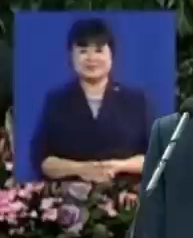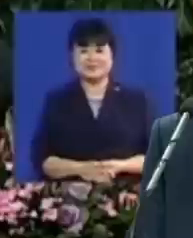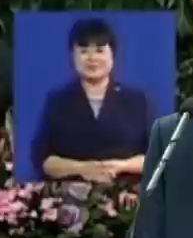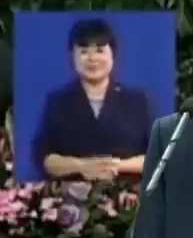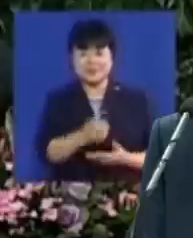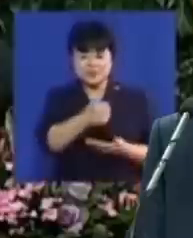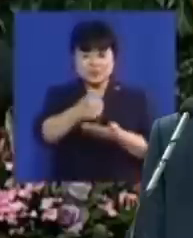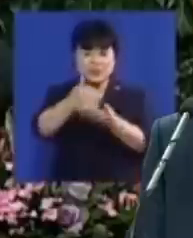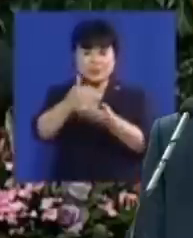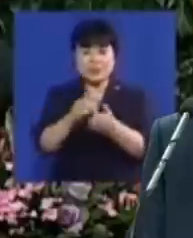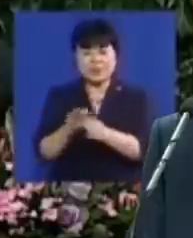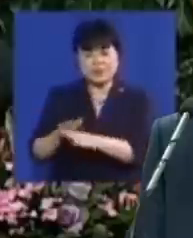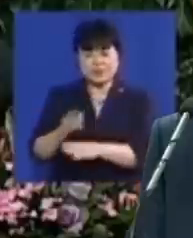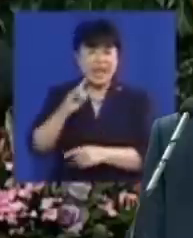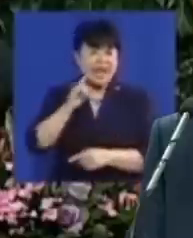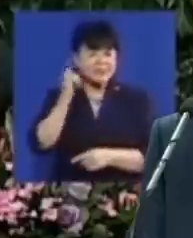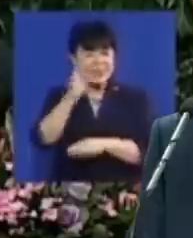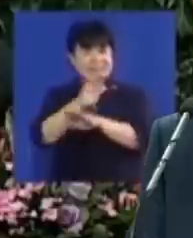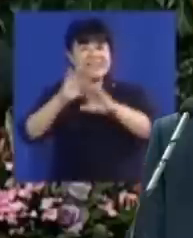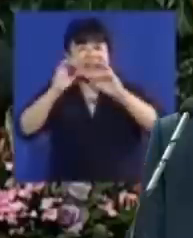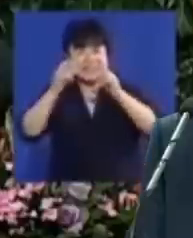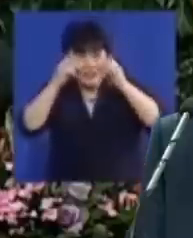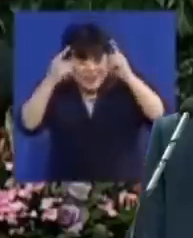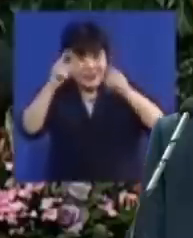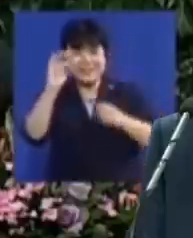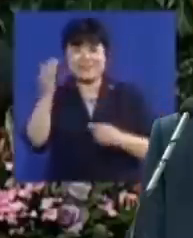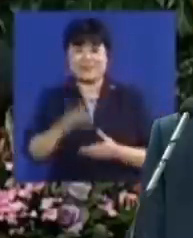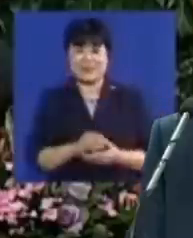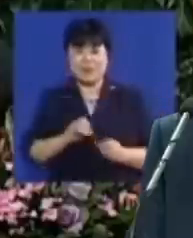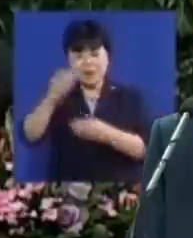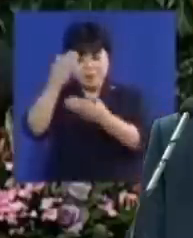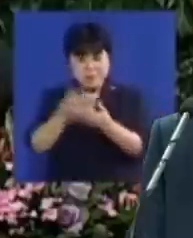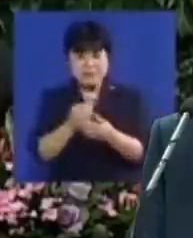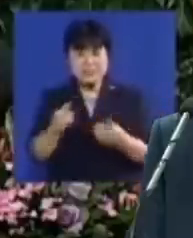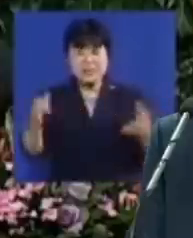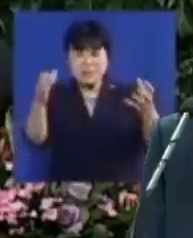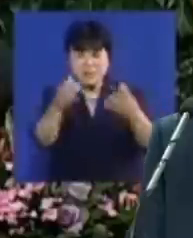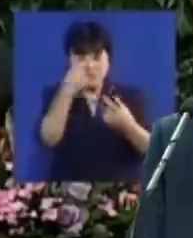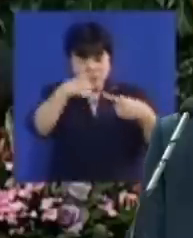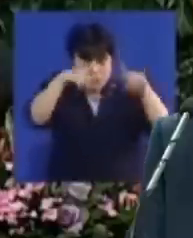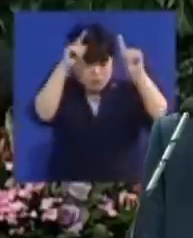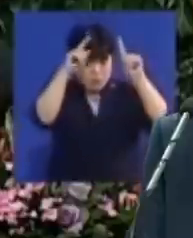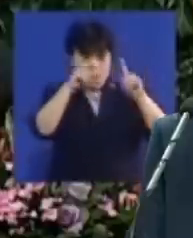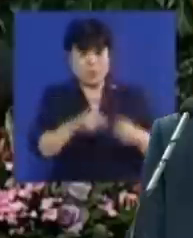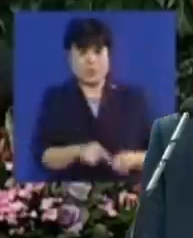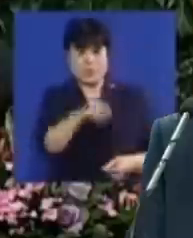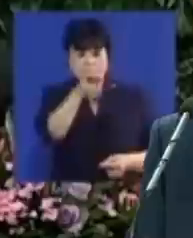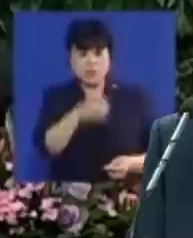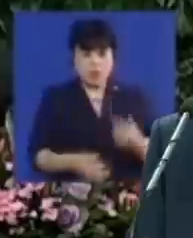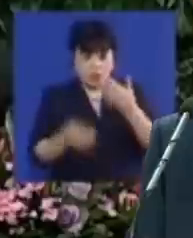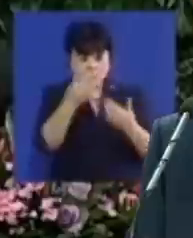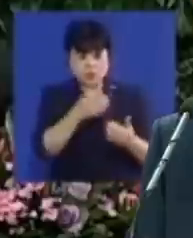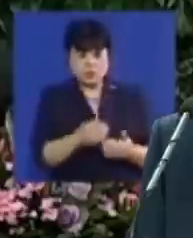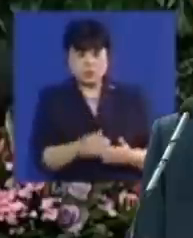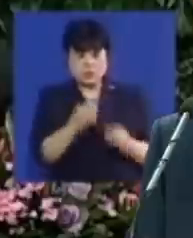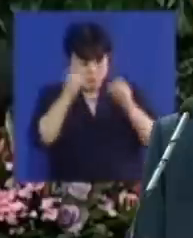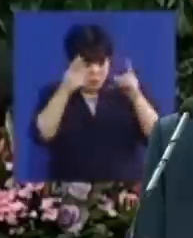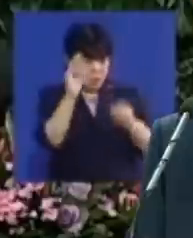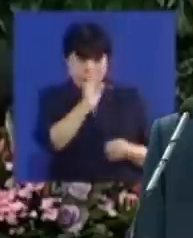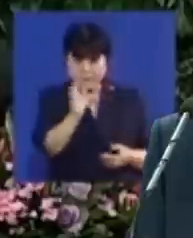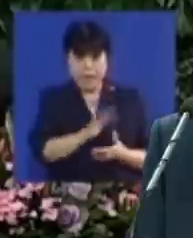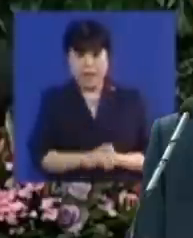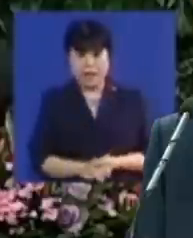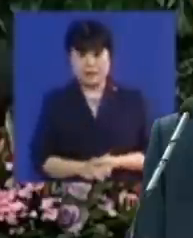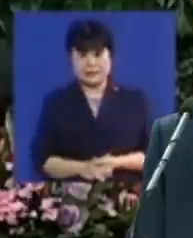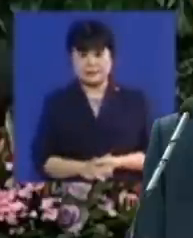우리 주님이 예비한 아름다운 천국에서 깨어나야 합니다. 버림받은 사람들이 모이는 지옥의 불꽃의 속에서 깨어나서는 안